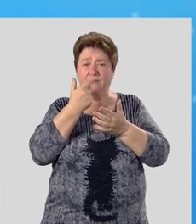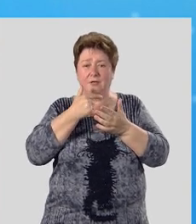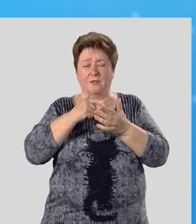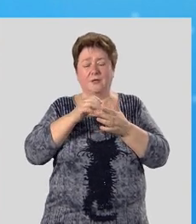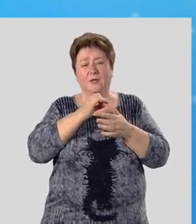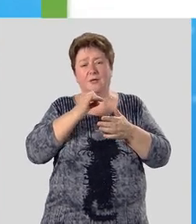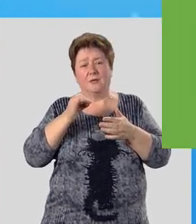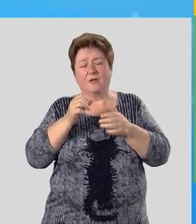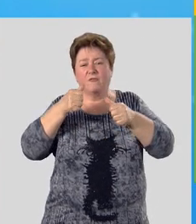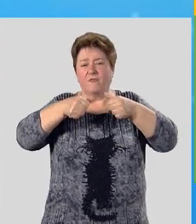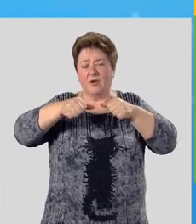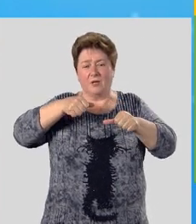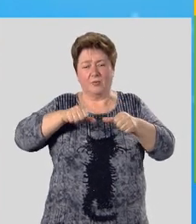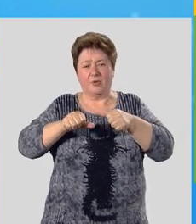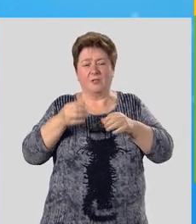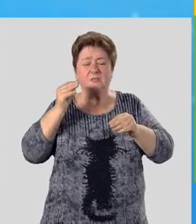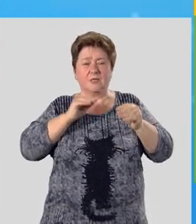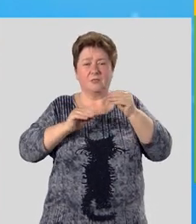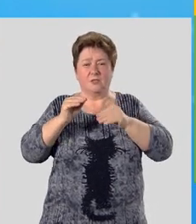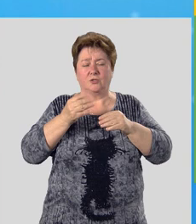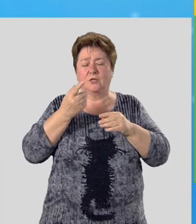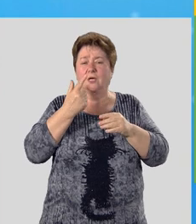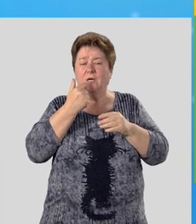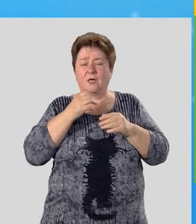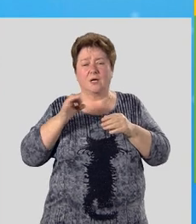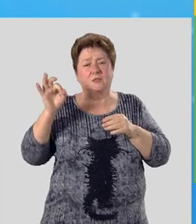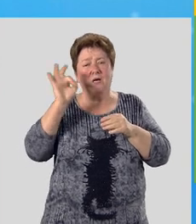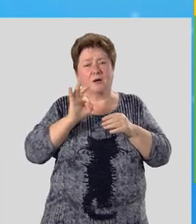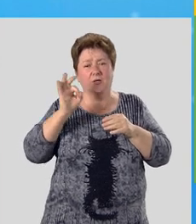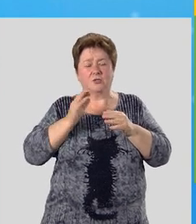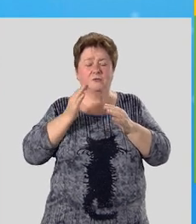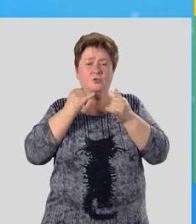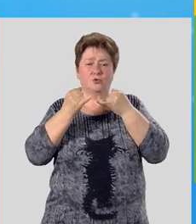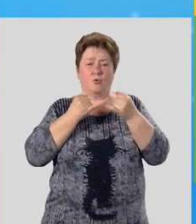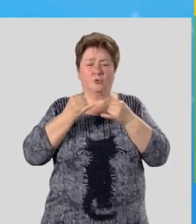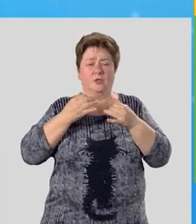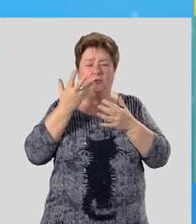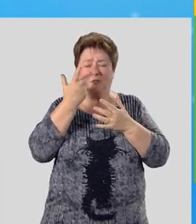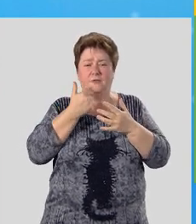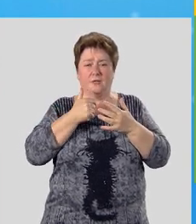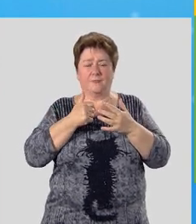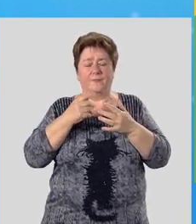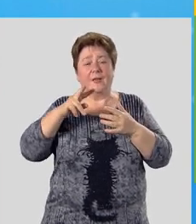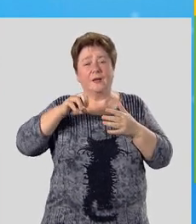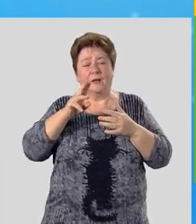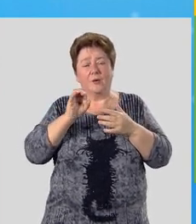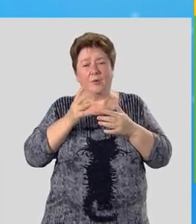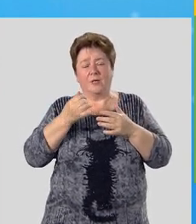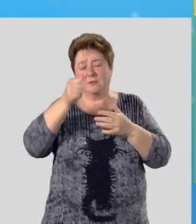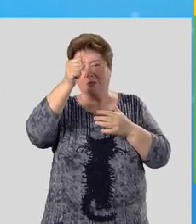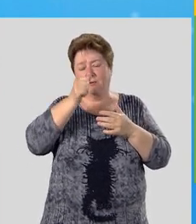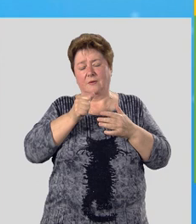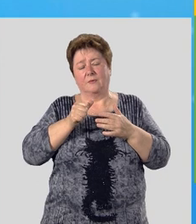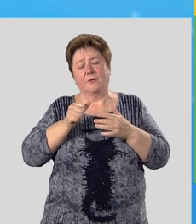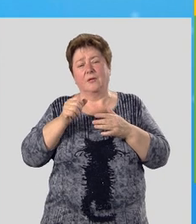«пластос» – вылепленный. Содержат красный, оранжевый и желтый пигменты. Лейкопласты от